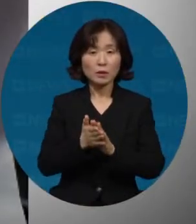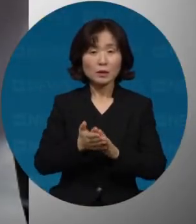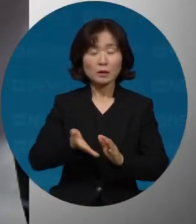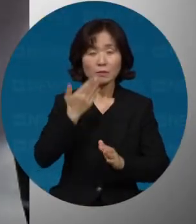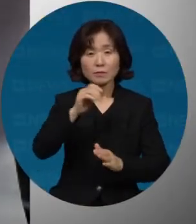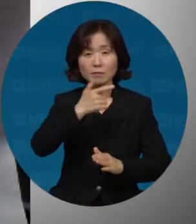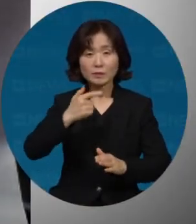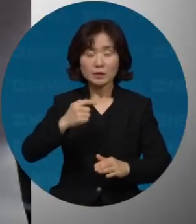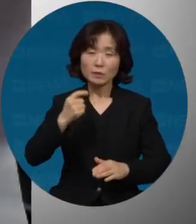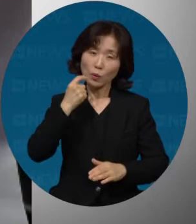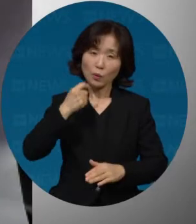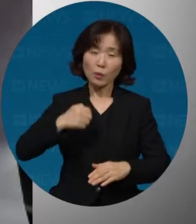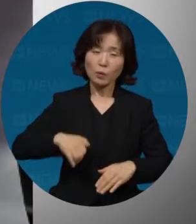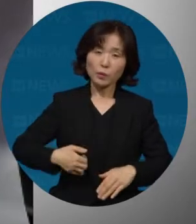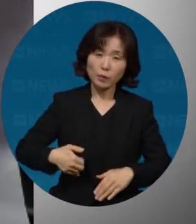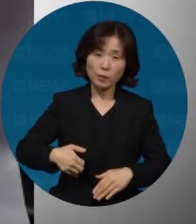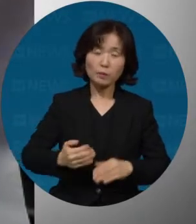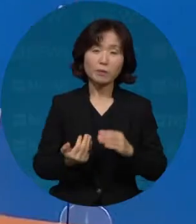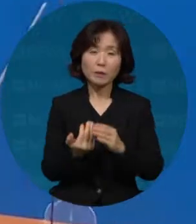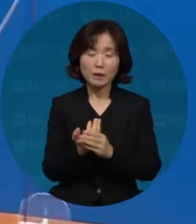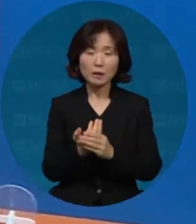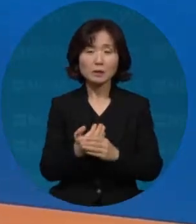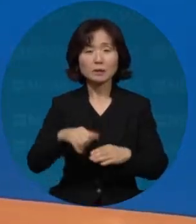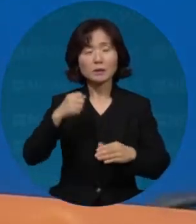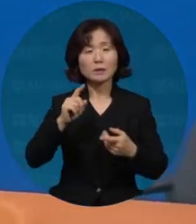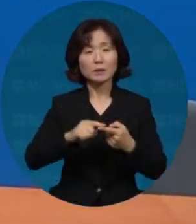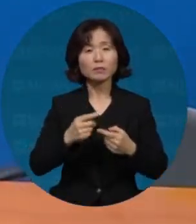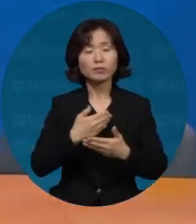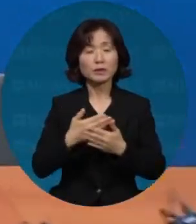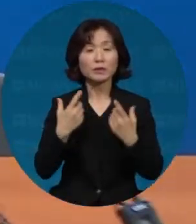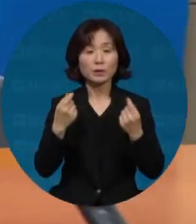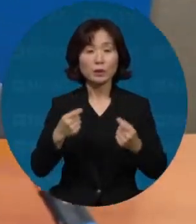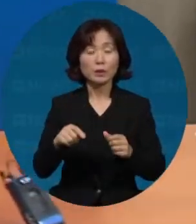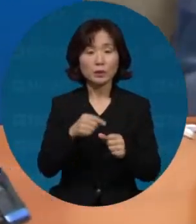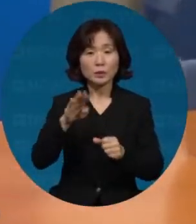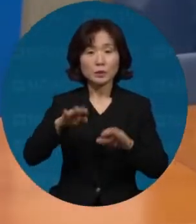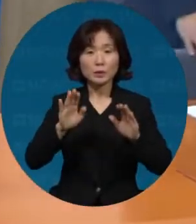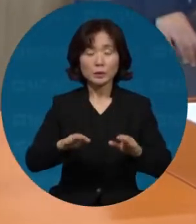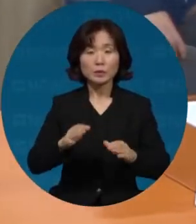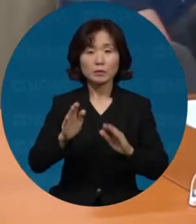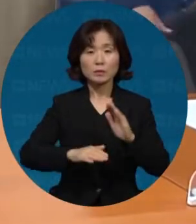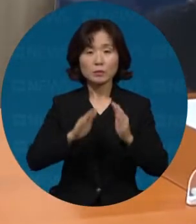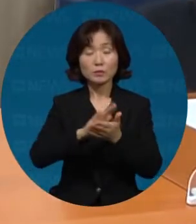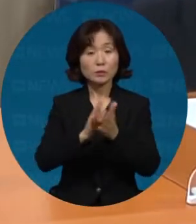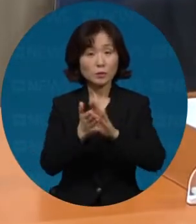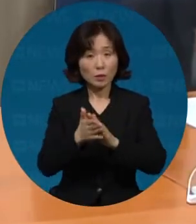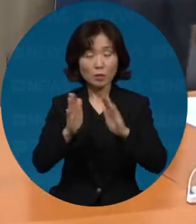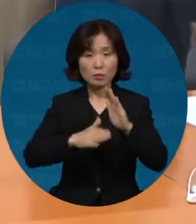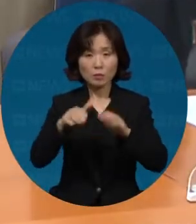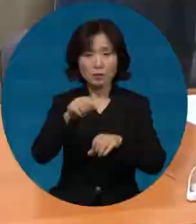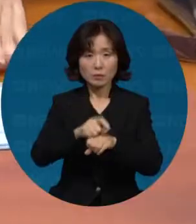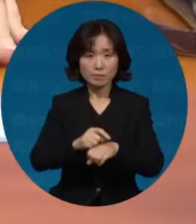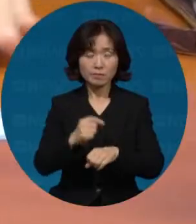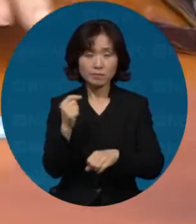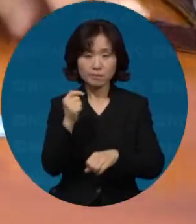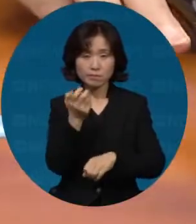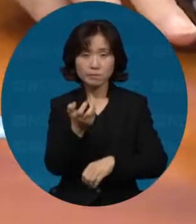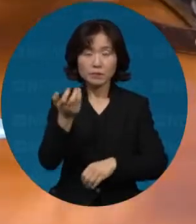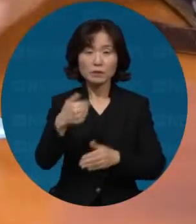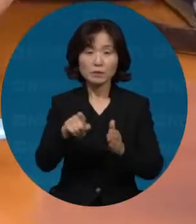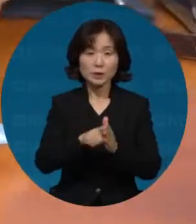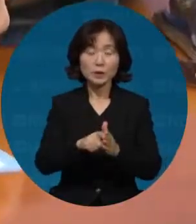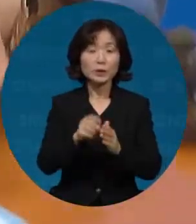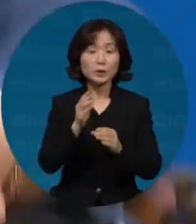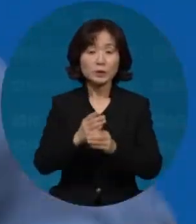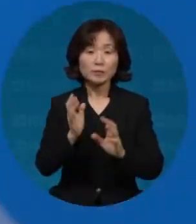급식에 대한 불안은 여전했습니다 교육부는 오늘 유치원 공공성의 강화를 위한 중간 점검 회의를 10국 학교